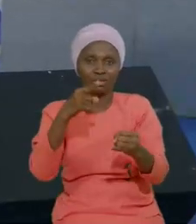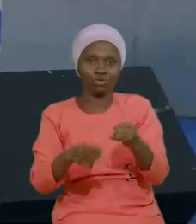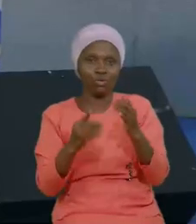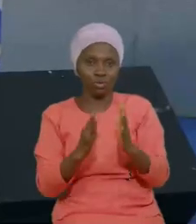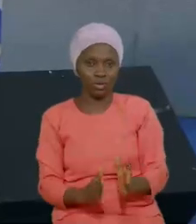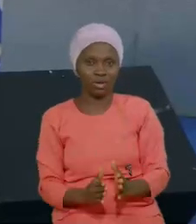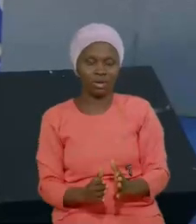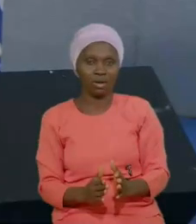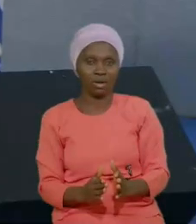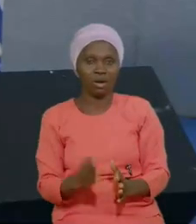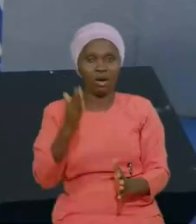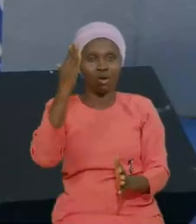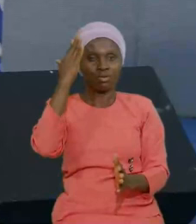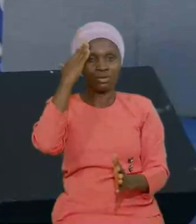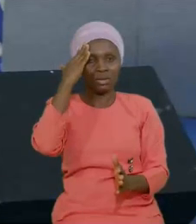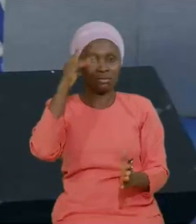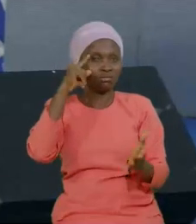Va chez l'alpha et l'oméga.